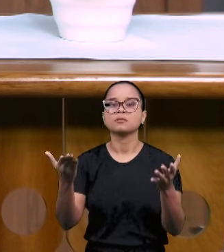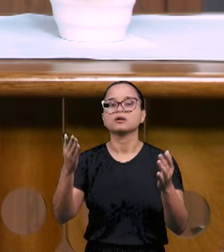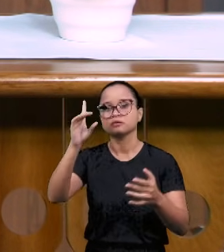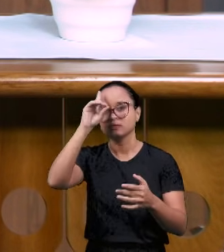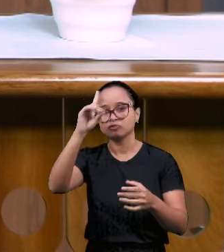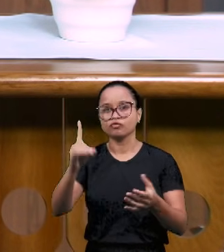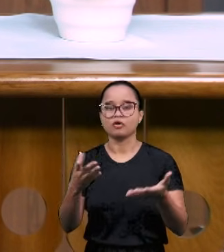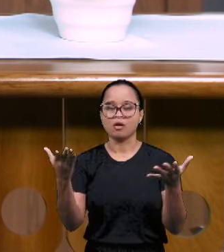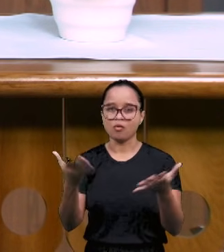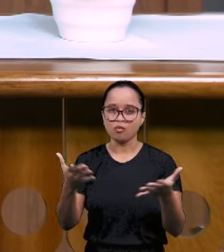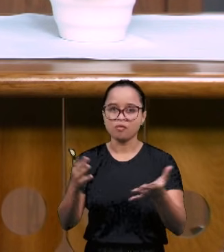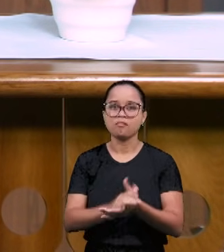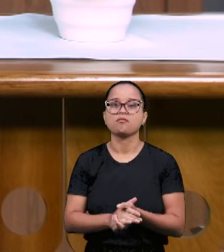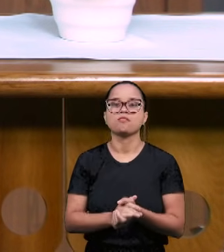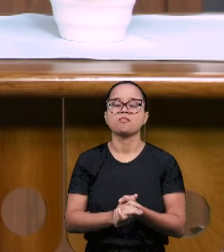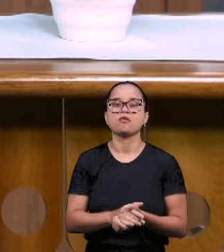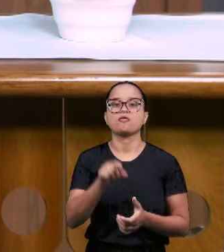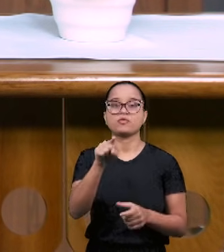le jour d'aujourd'hui.